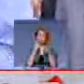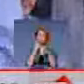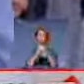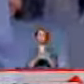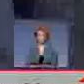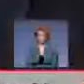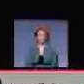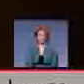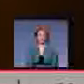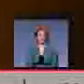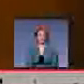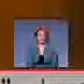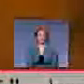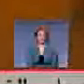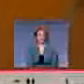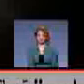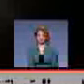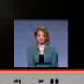علاج هذه المشكله ان شاء الله.